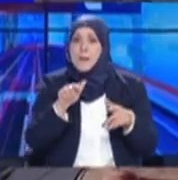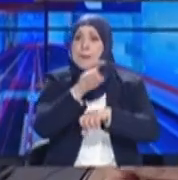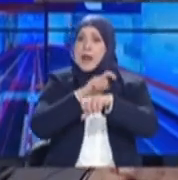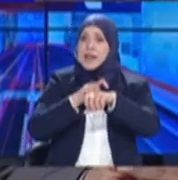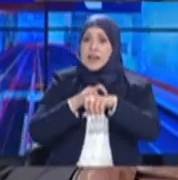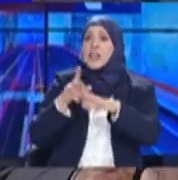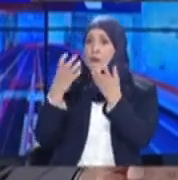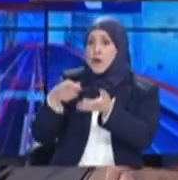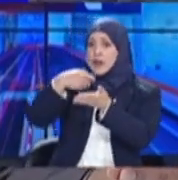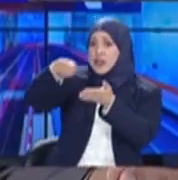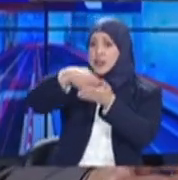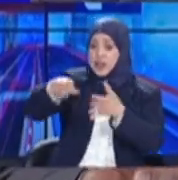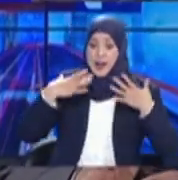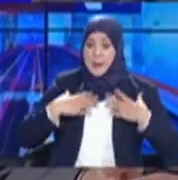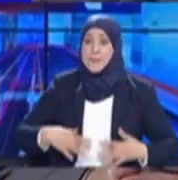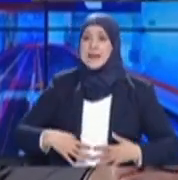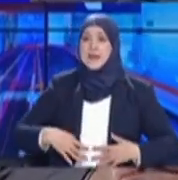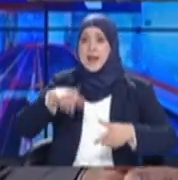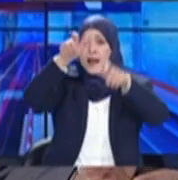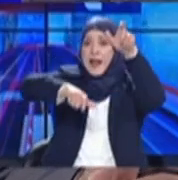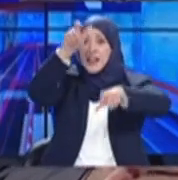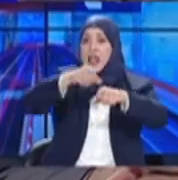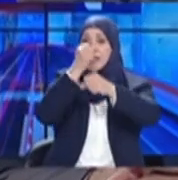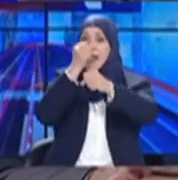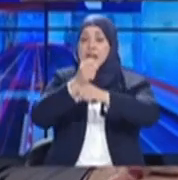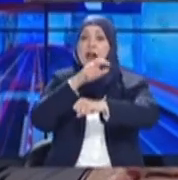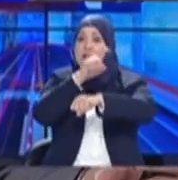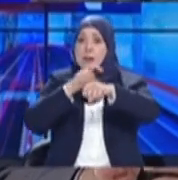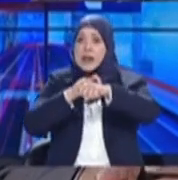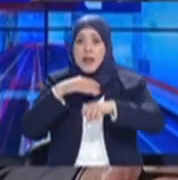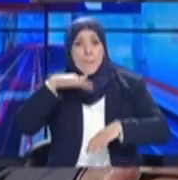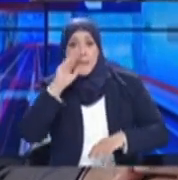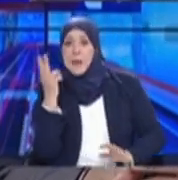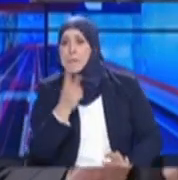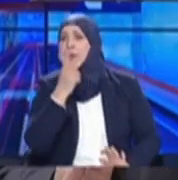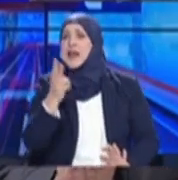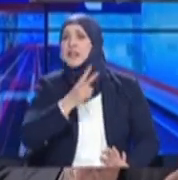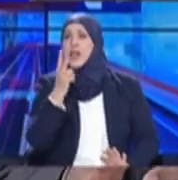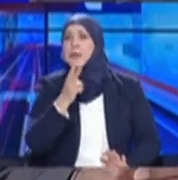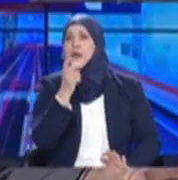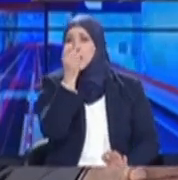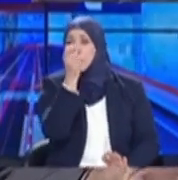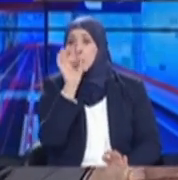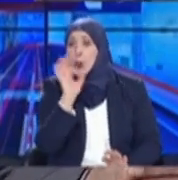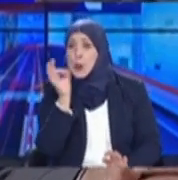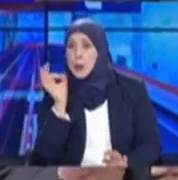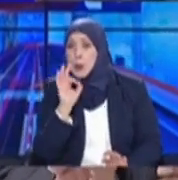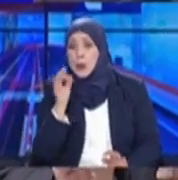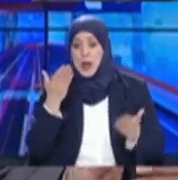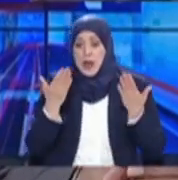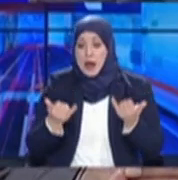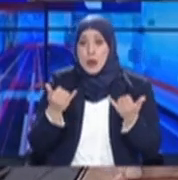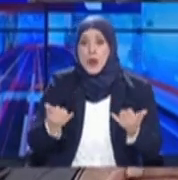ولكن ما جيتش برئاسه على مستوى ال ال الوسائل الهنديه اليوم مع المولى اللي ب لدى تونس